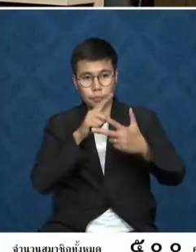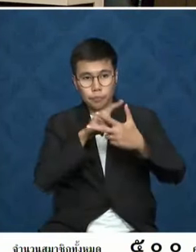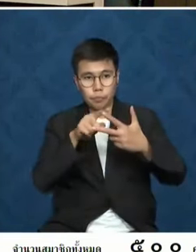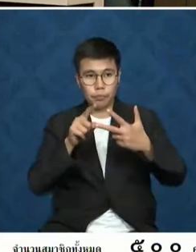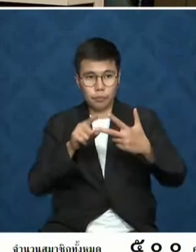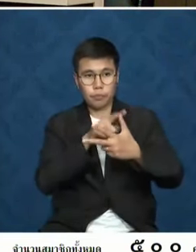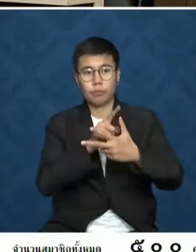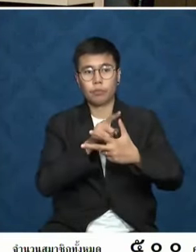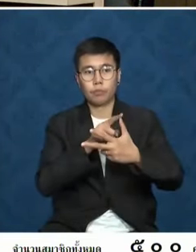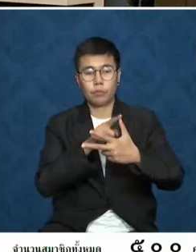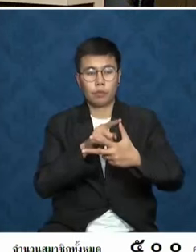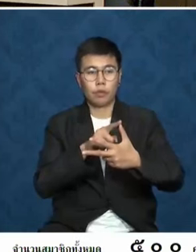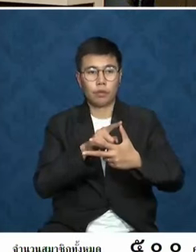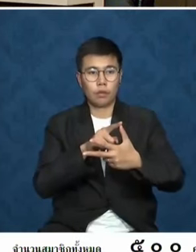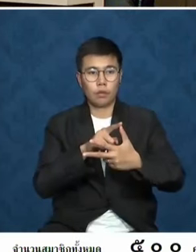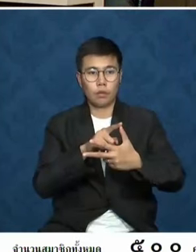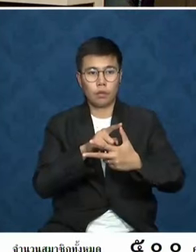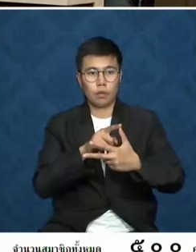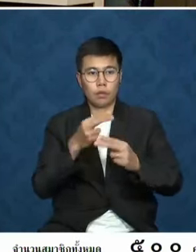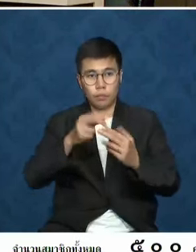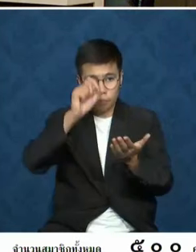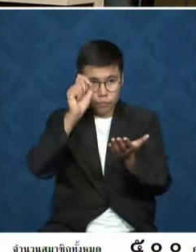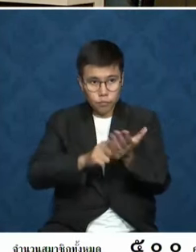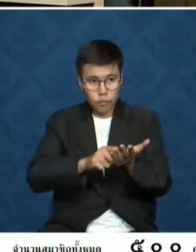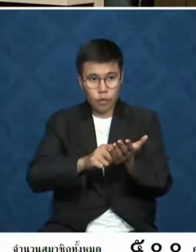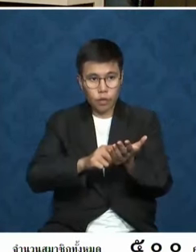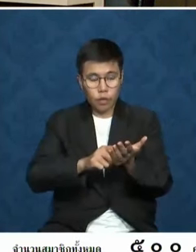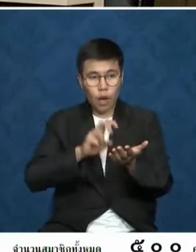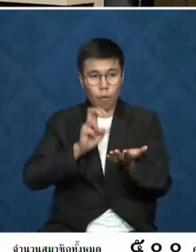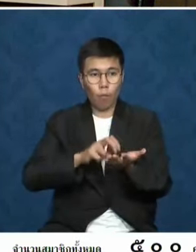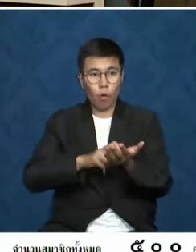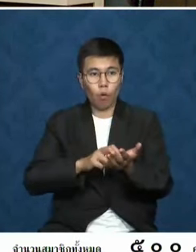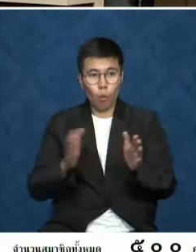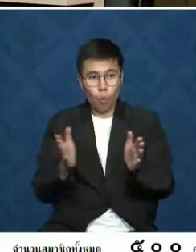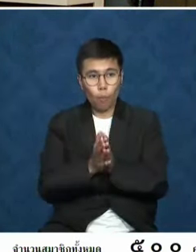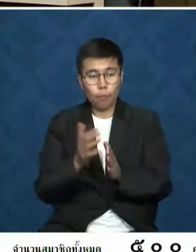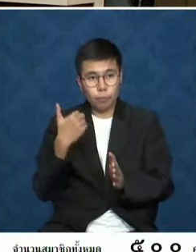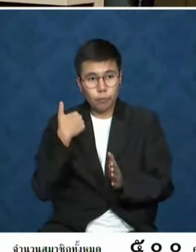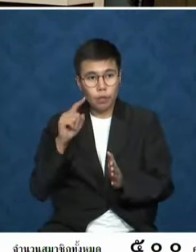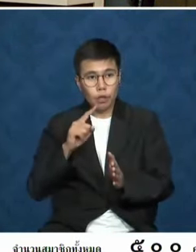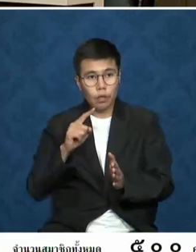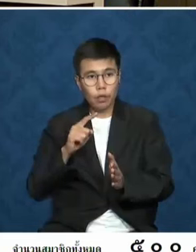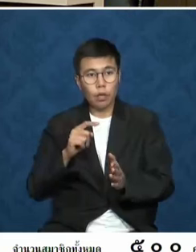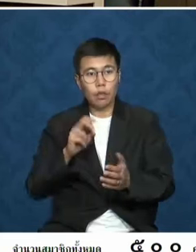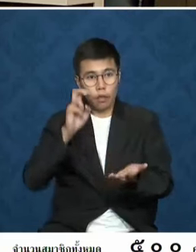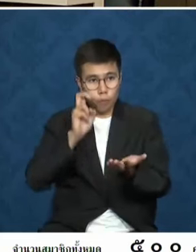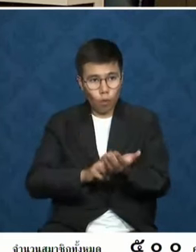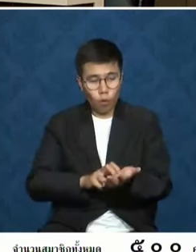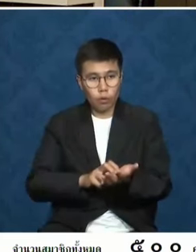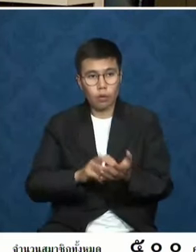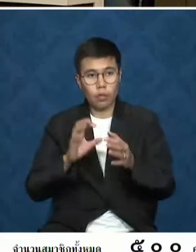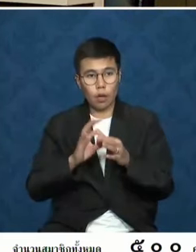เรื่องแรกคือเรื่องการจดสิทธบัติพอจำรวมรวมไว้ไหมไม่ว่าจะสิทธิบัติหรือ